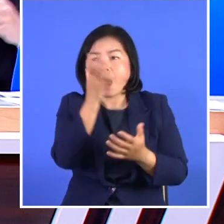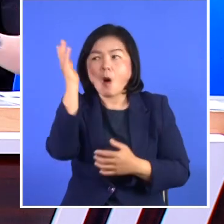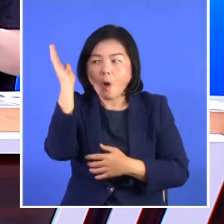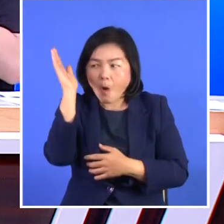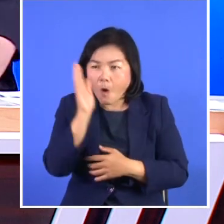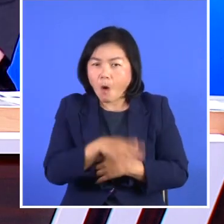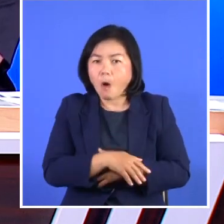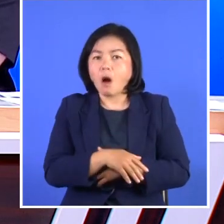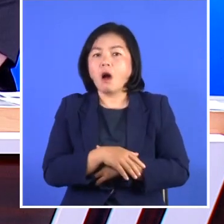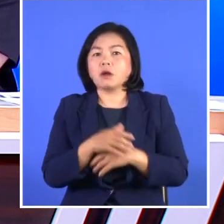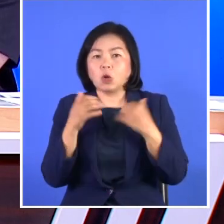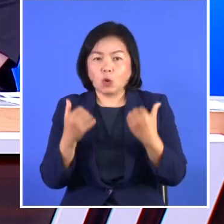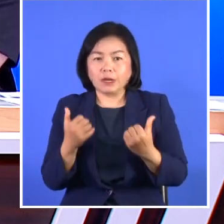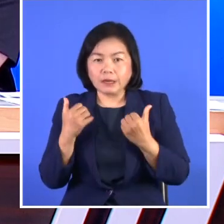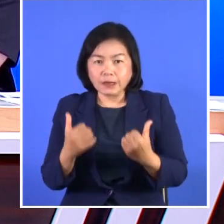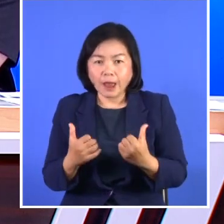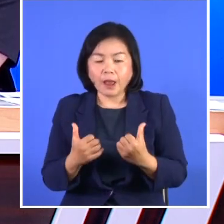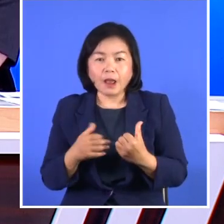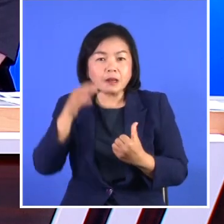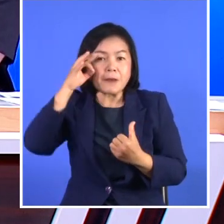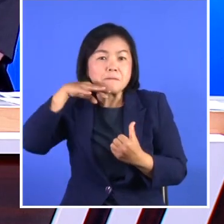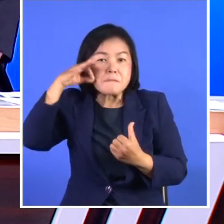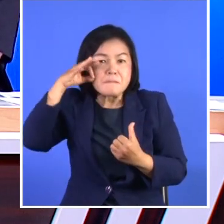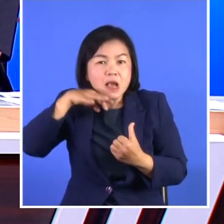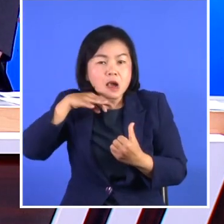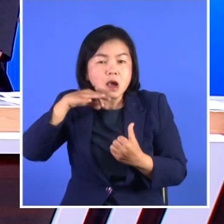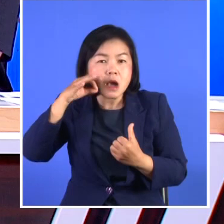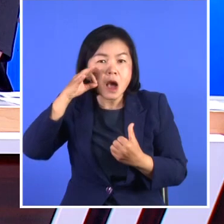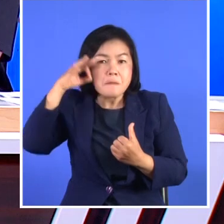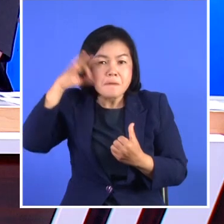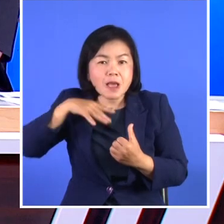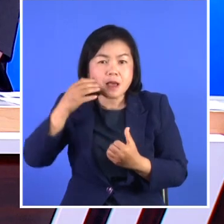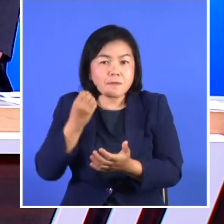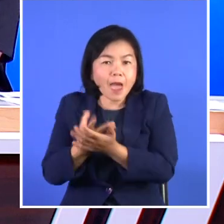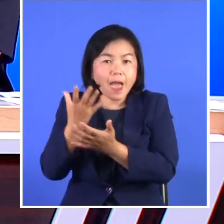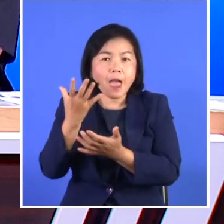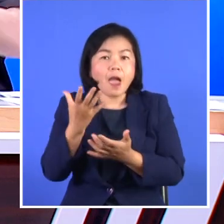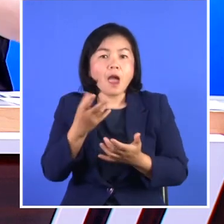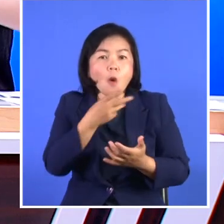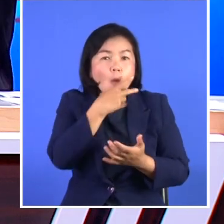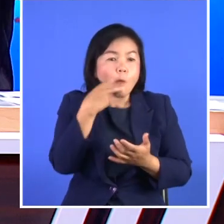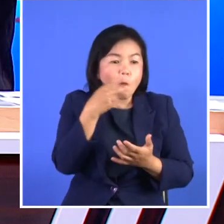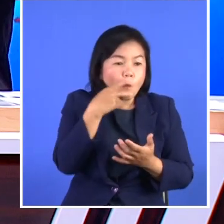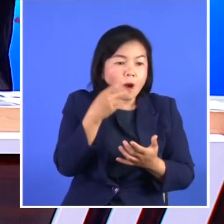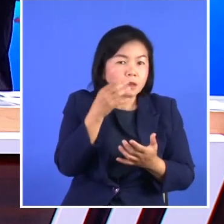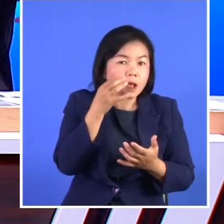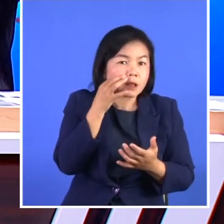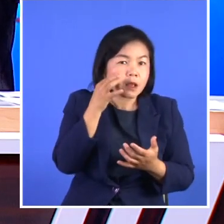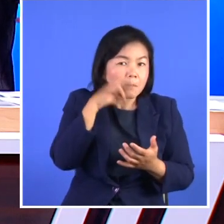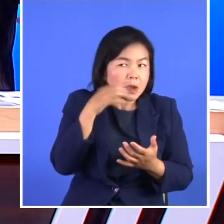ากสูงมาก มีหน้าล่ะน้ำผึ้งมันแพง เกี่ยวด้วยละ น้ำตาลมันแพงไง น้ำตาลแพงน้ำผึ้งเลยขึ้นต